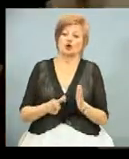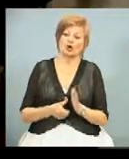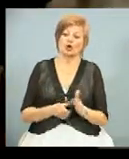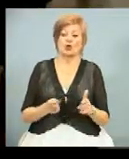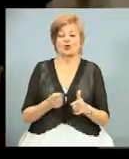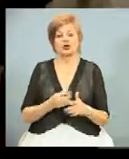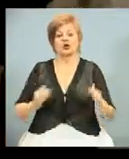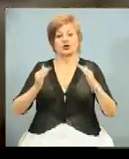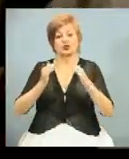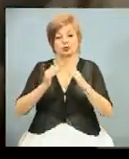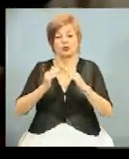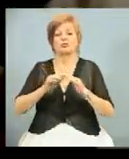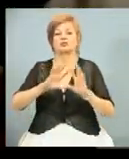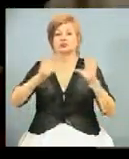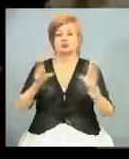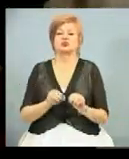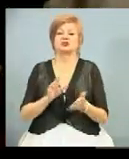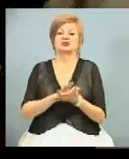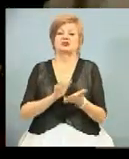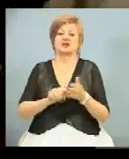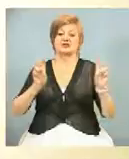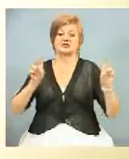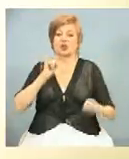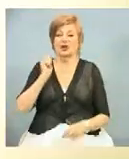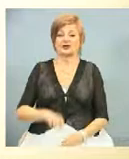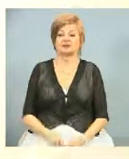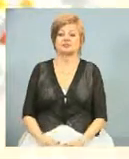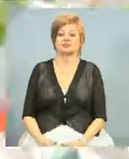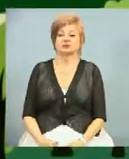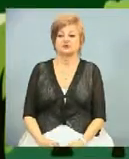рідна домівка під назвою Україна.